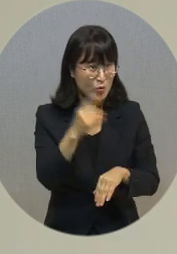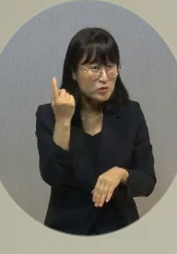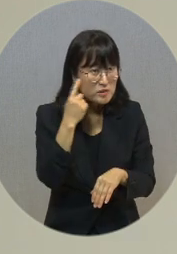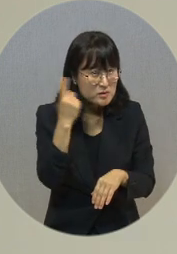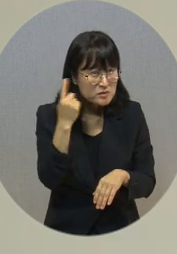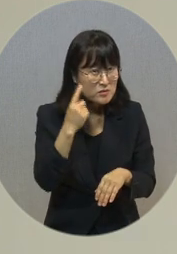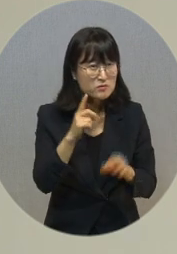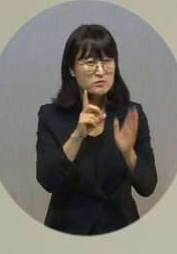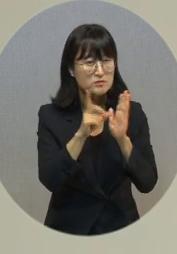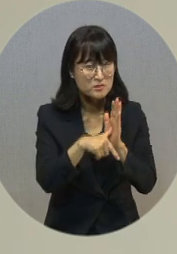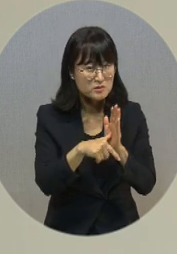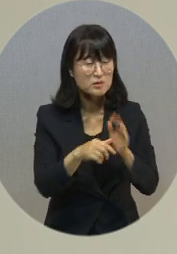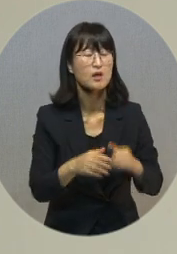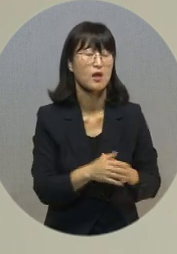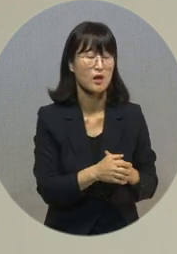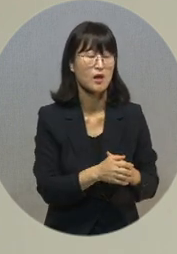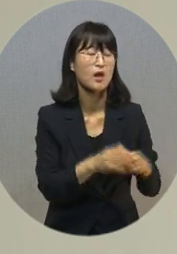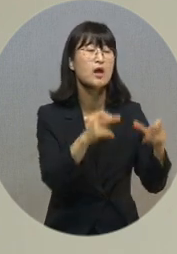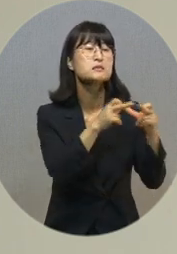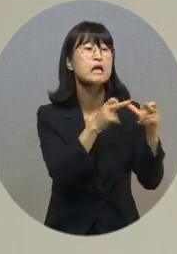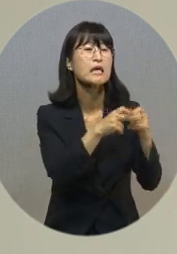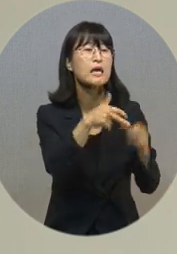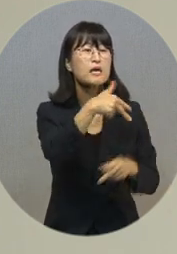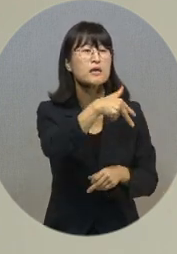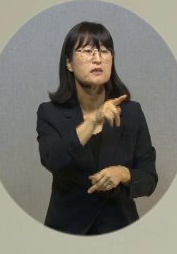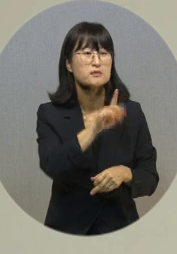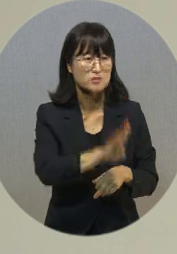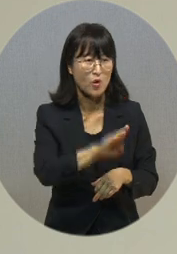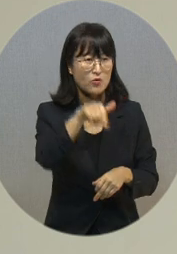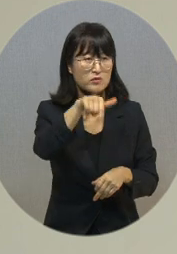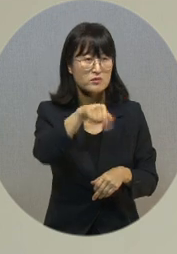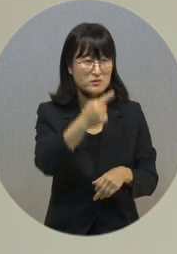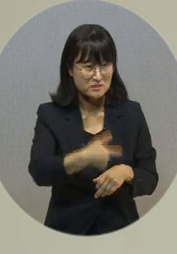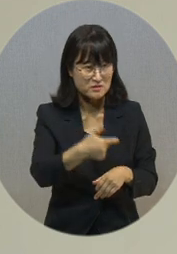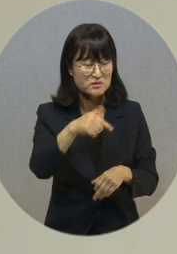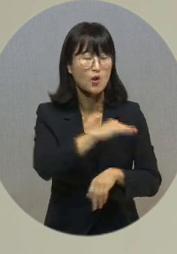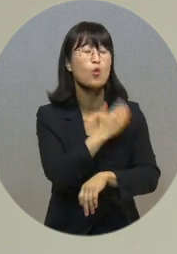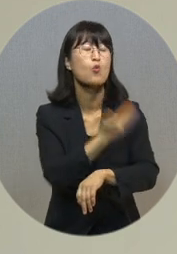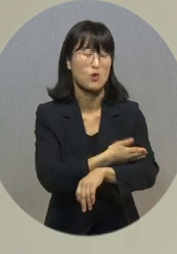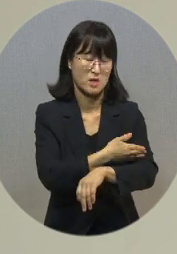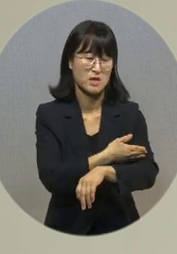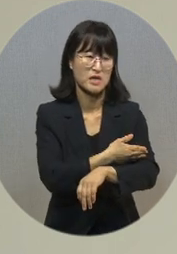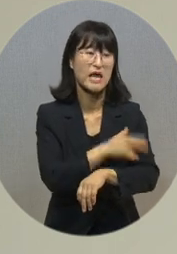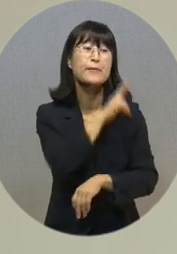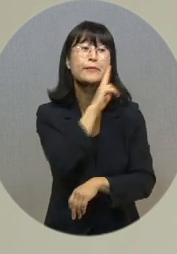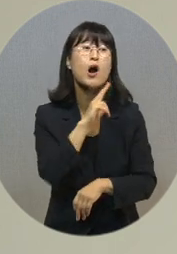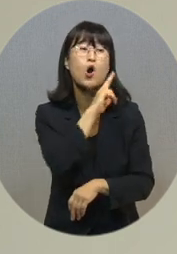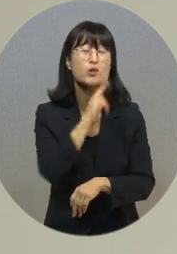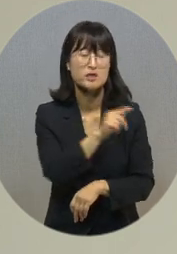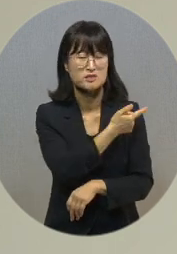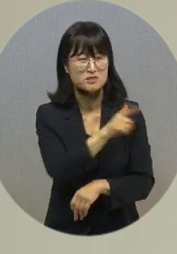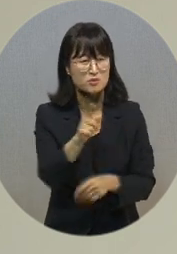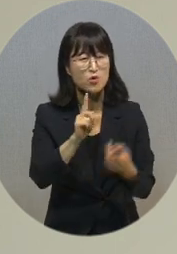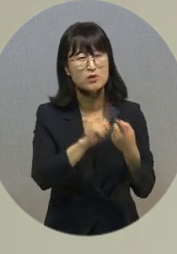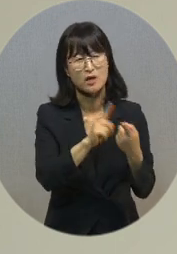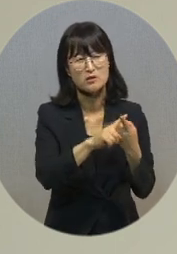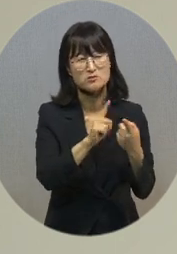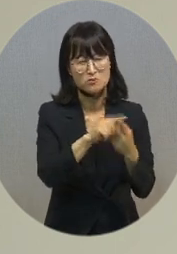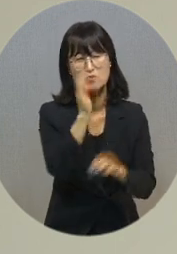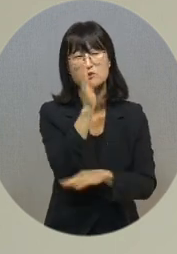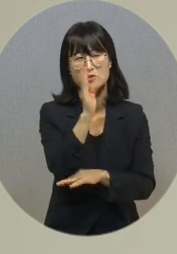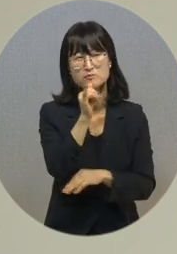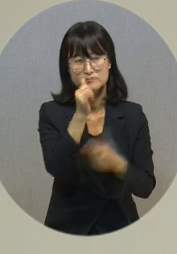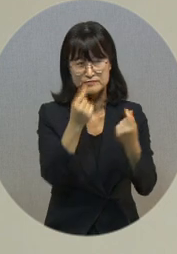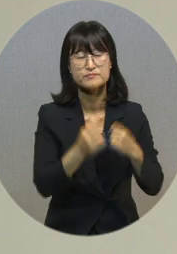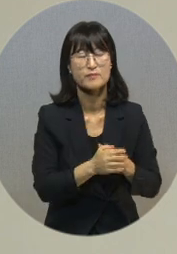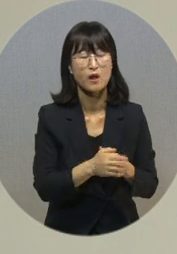그때 이 우리 장애인의 접근권, 편의시설에 대해서 상당히 얘기를 하시더라고요. 네. 예. 근데 실제로 중도장애가 되시고